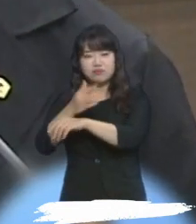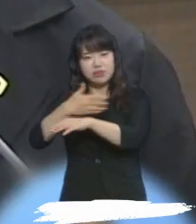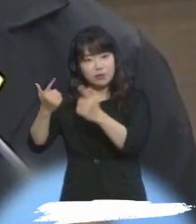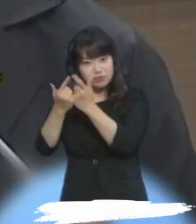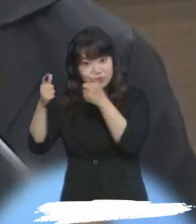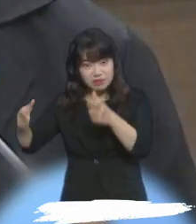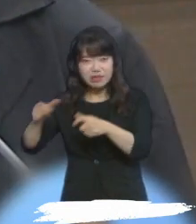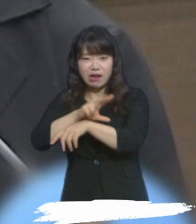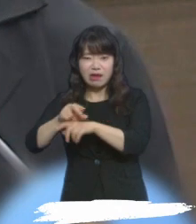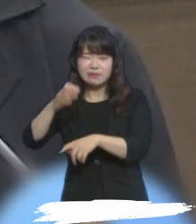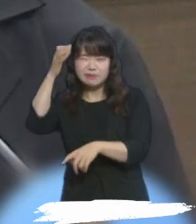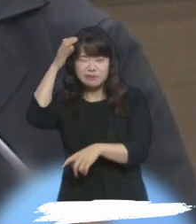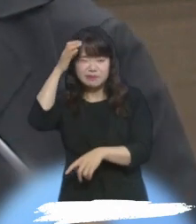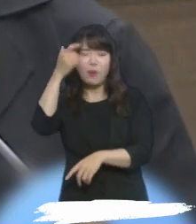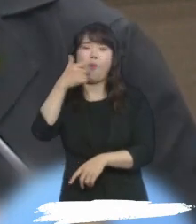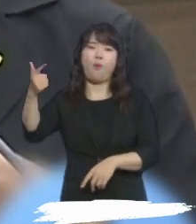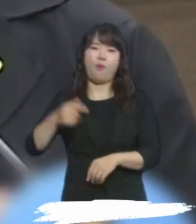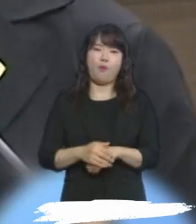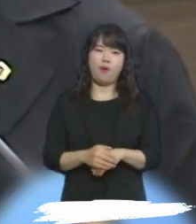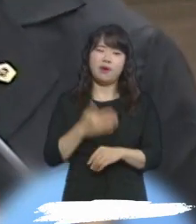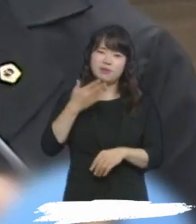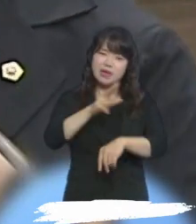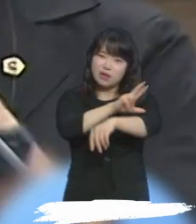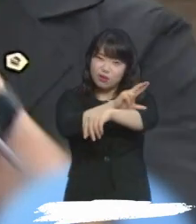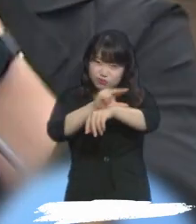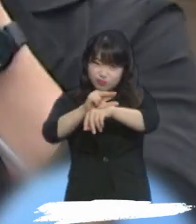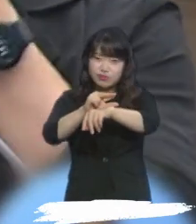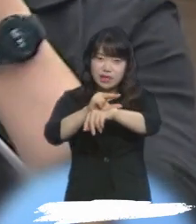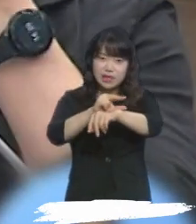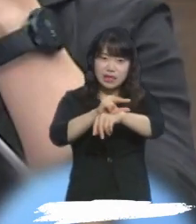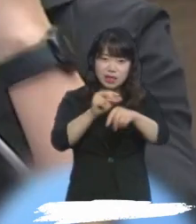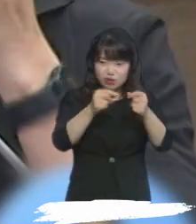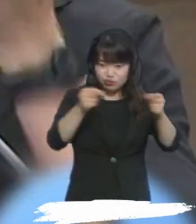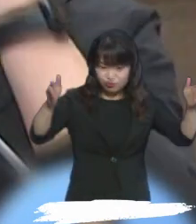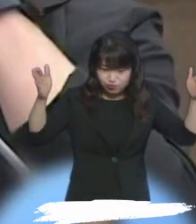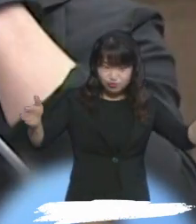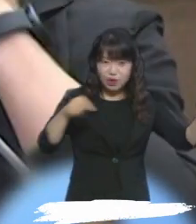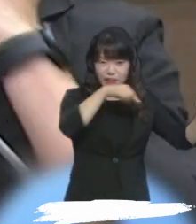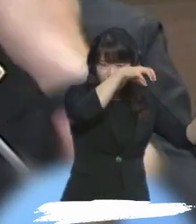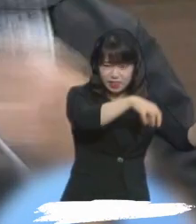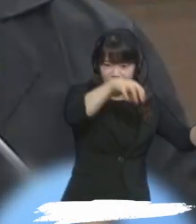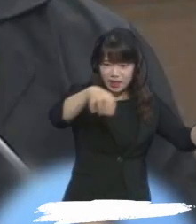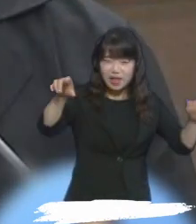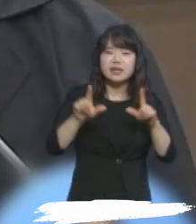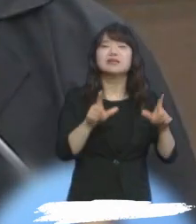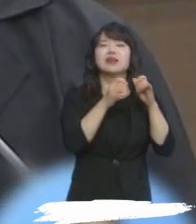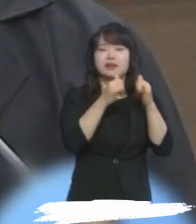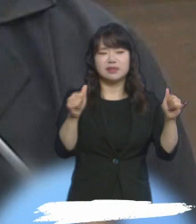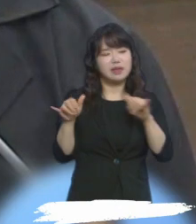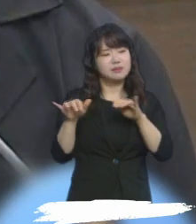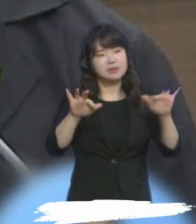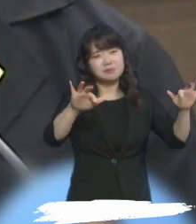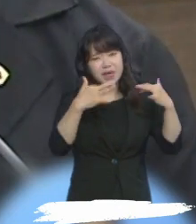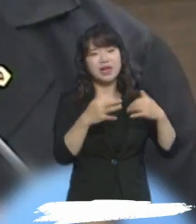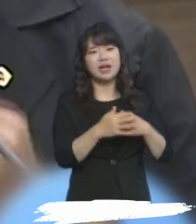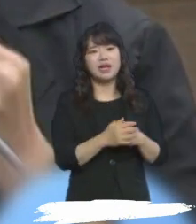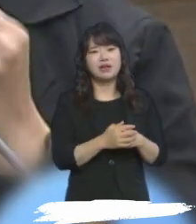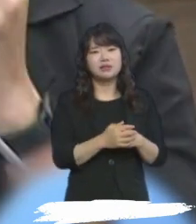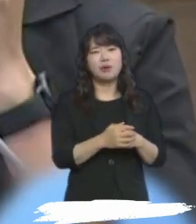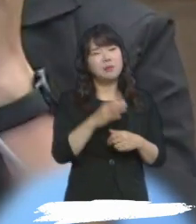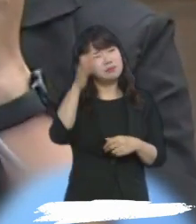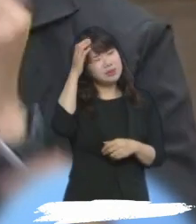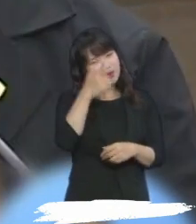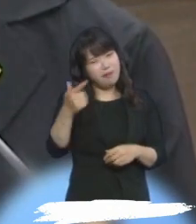컸는데 그 노선을 지나가는 곳에 거주하시는 시민 여러분들께는 참